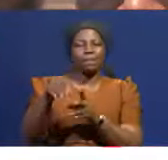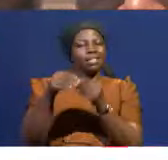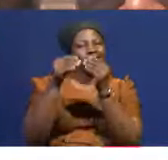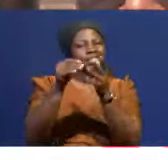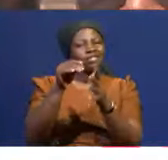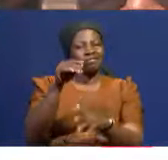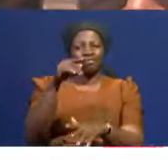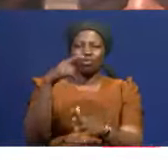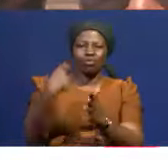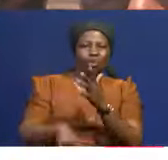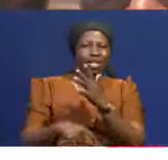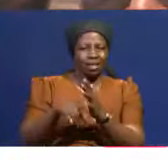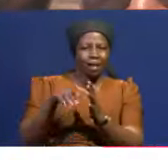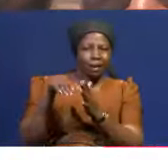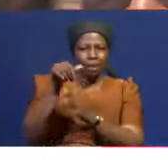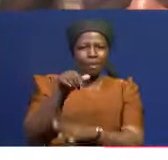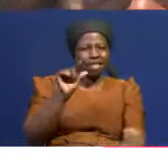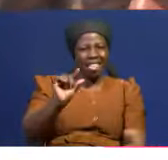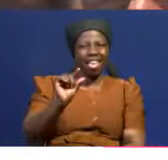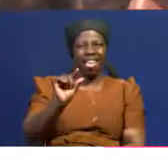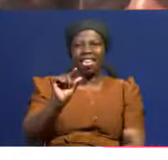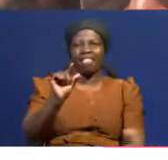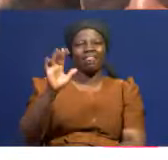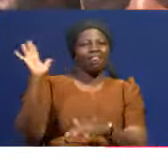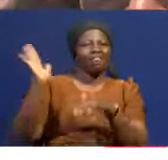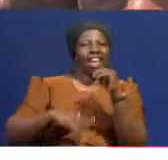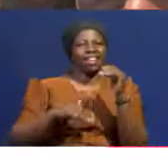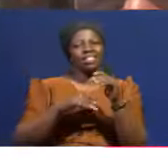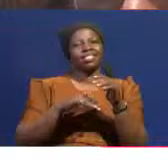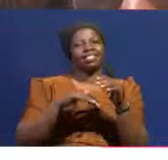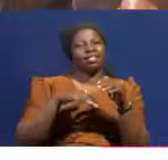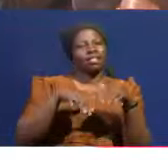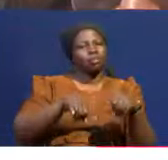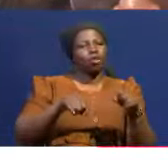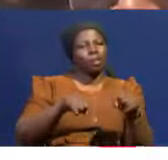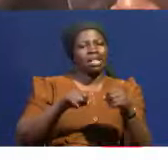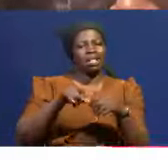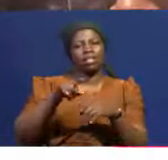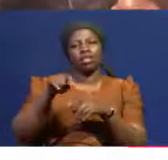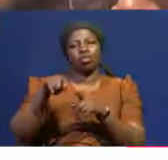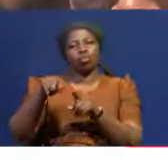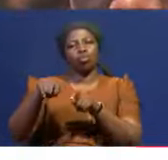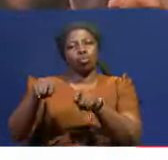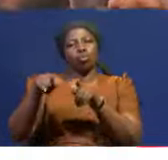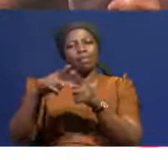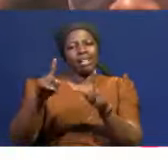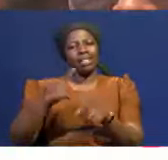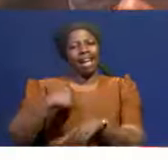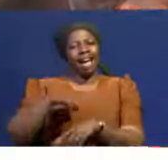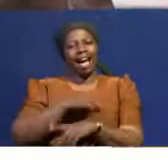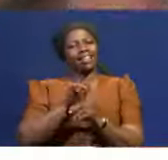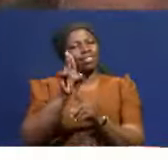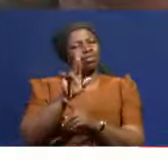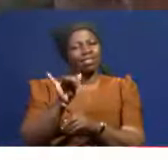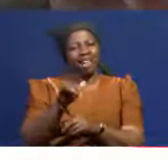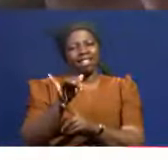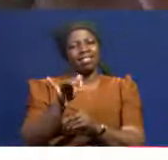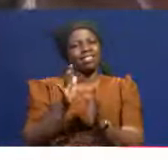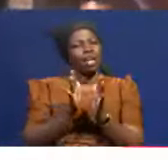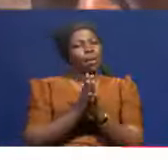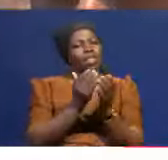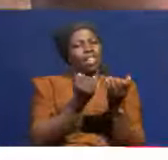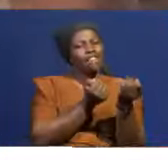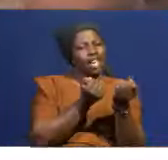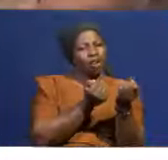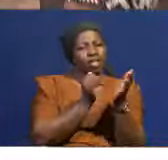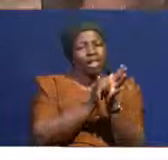bei kidogo sana, hata si za pikipiki, hata si za tuktuk, lakini tunabeba na gari hizo bei duni. Na kwa sababu